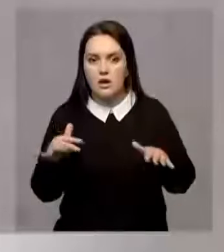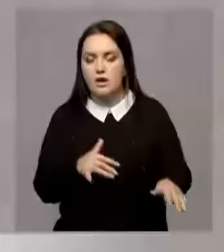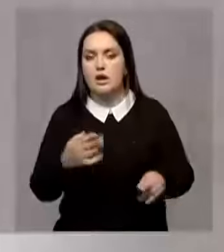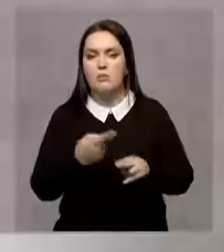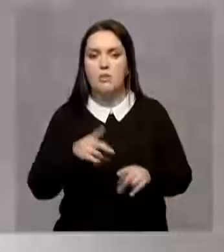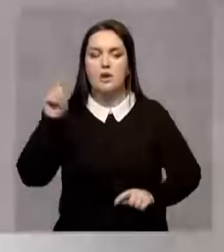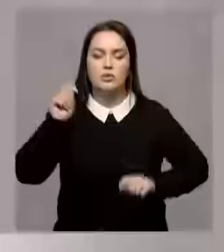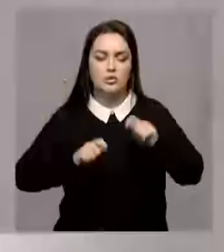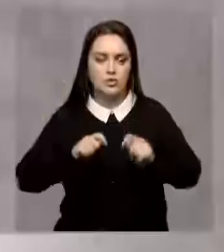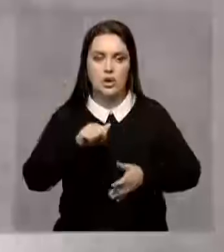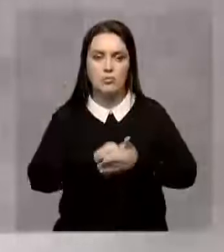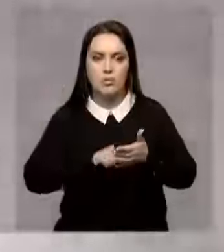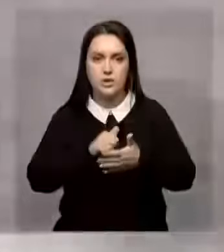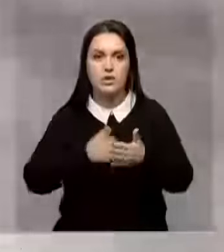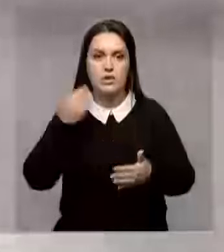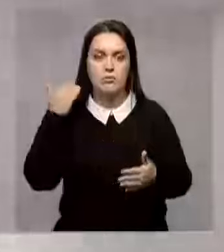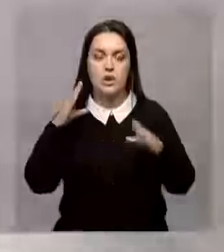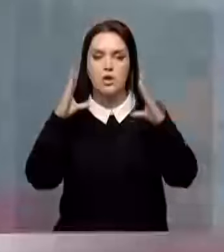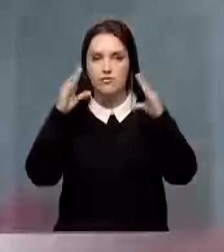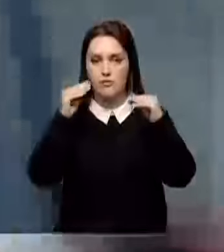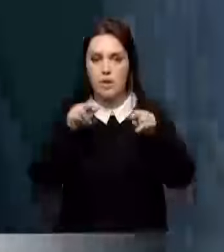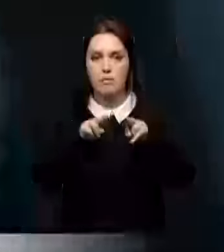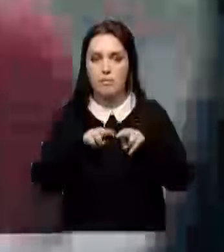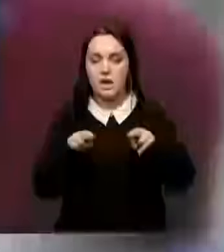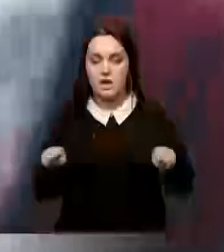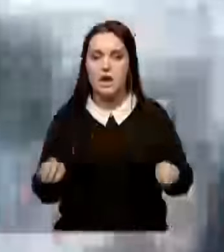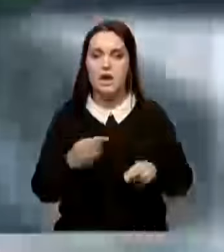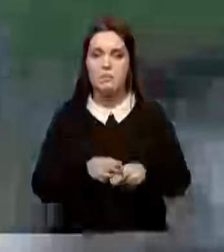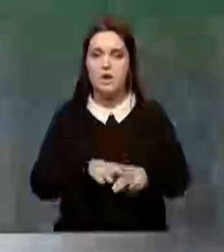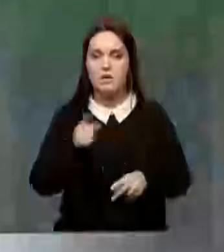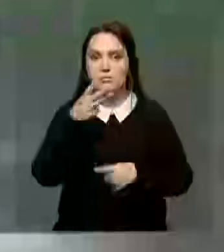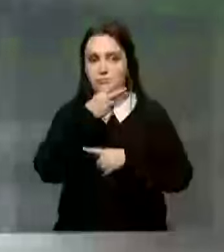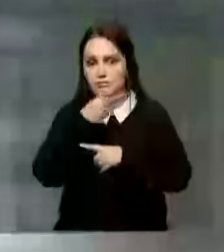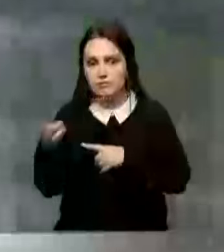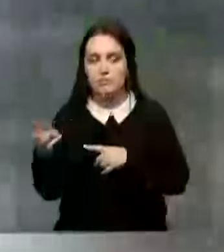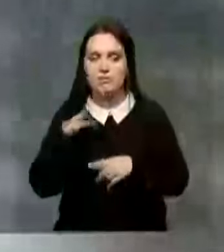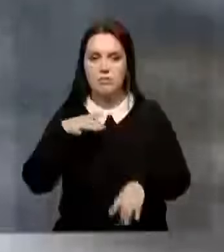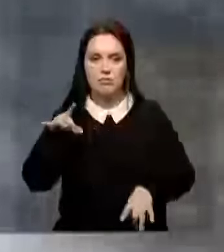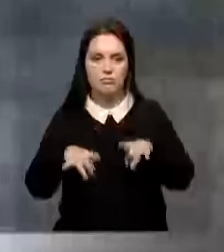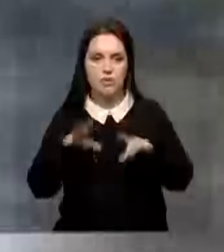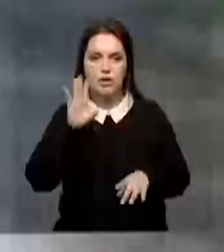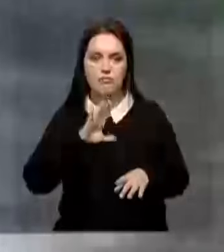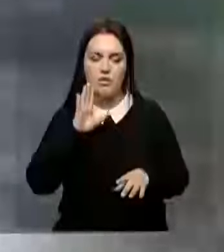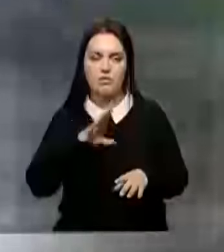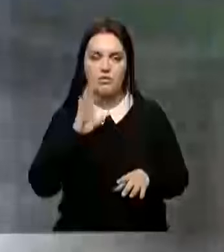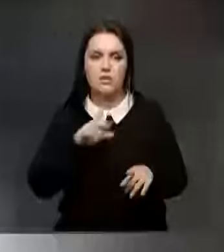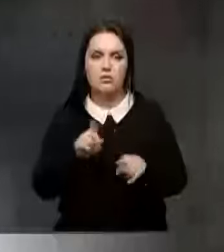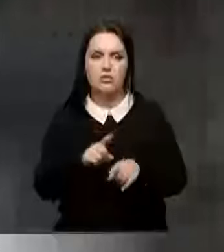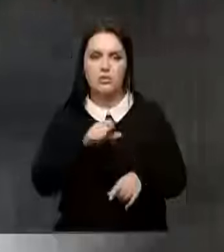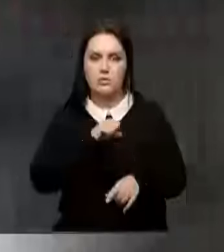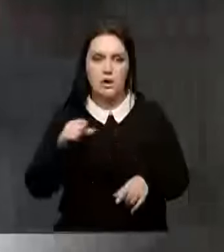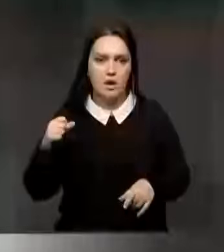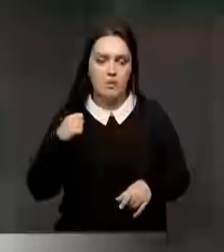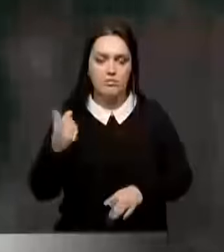результате проливных дождей накануне вечером охватили весь Петропавловск. Жители города снимали на видео бурление водных масс и то, как им приходилось